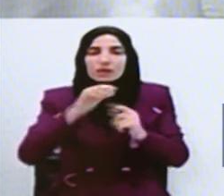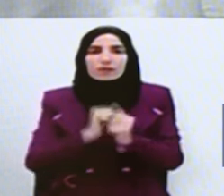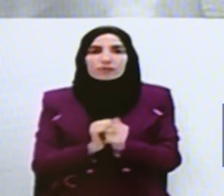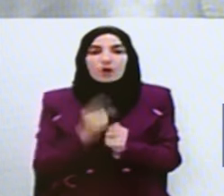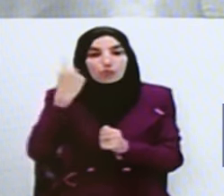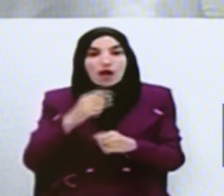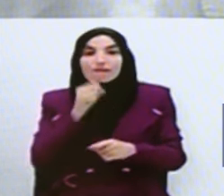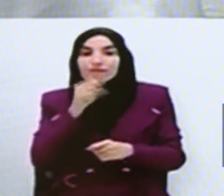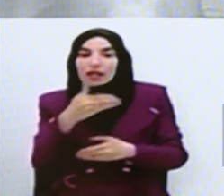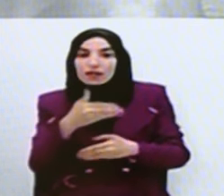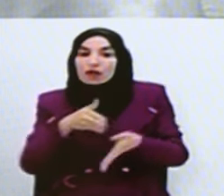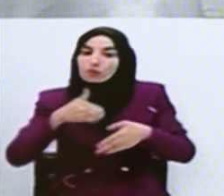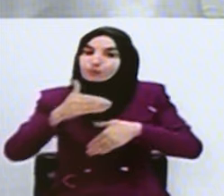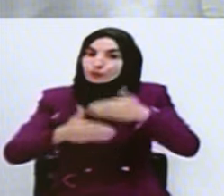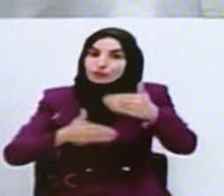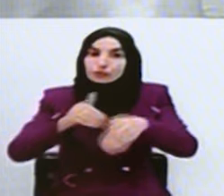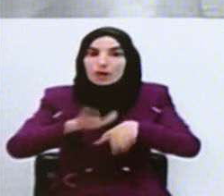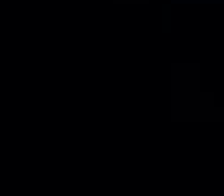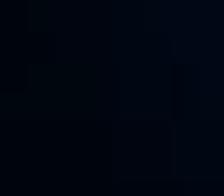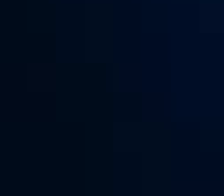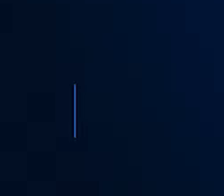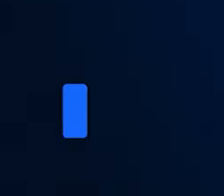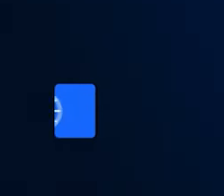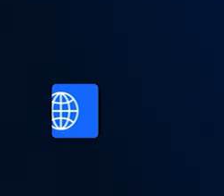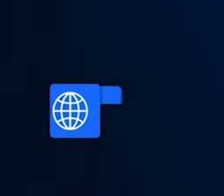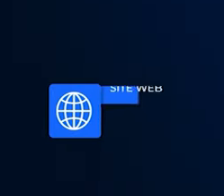لاستكمال مسارات التنميه الشامله